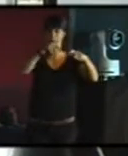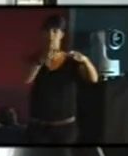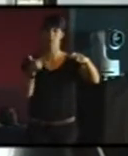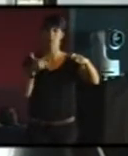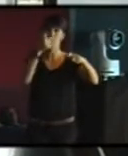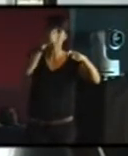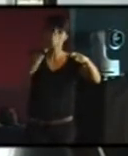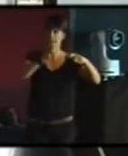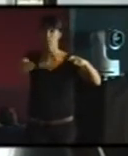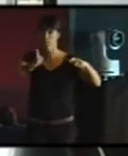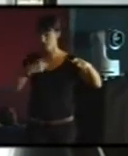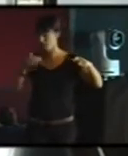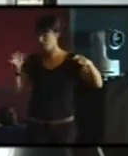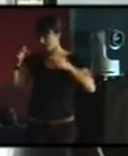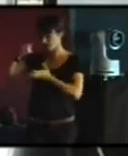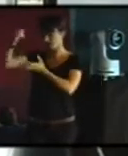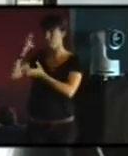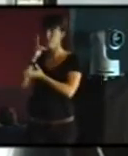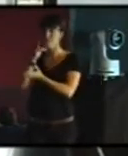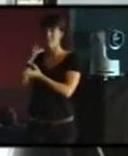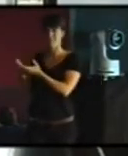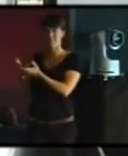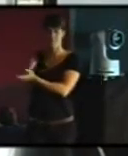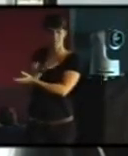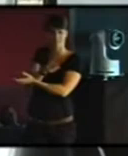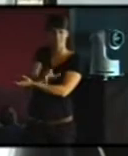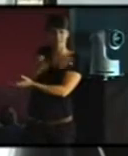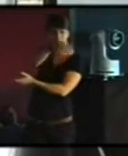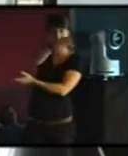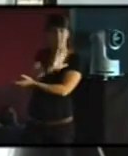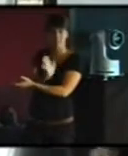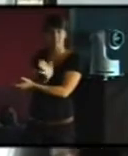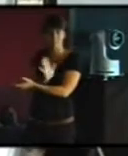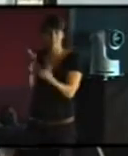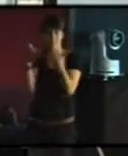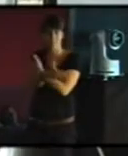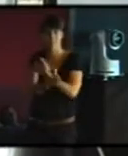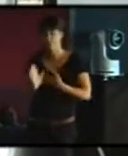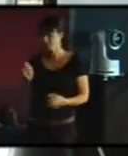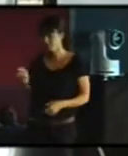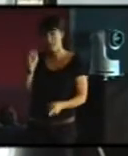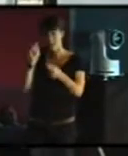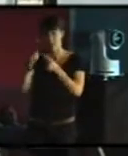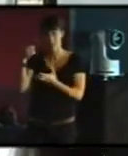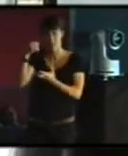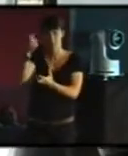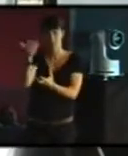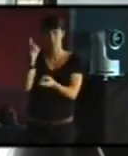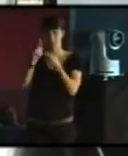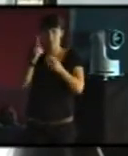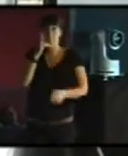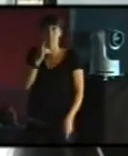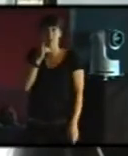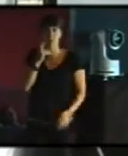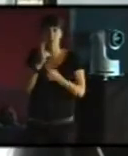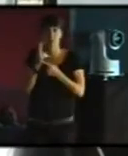patrimoine immatériel qui était le vin, le monde du vin. C'est ça notre sujet. En fait, c'est le sujet qu'on nous a donné, qu'il faut exprimer